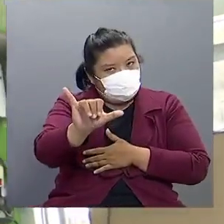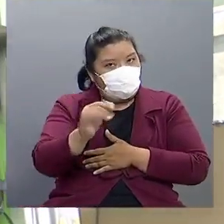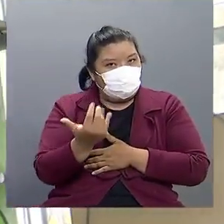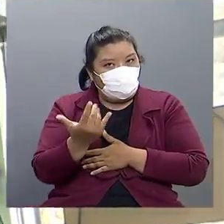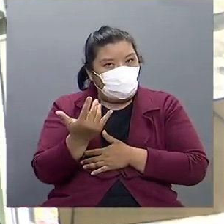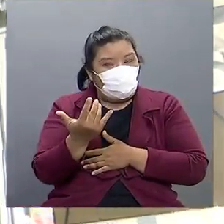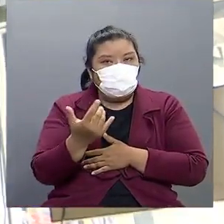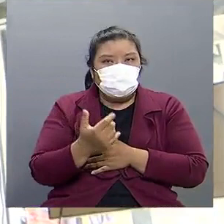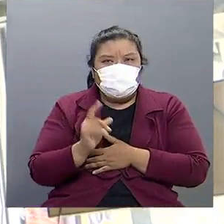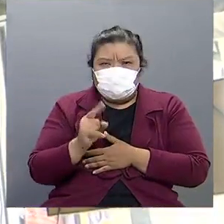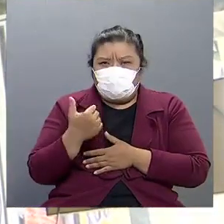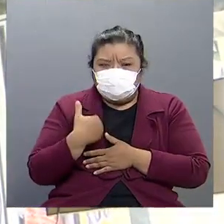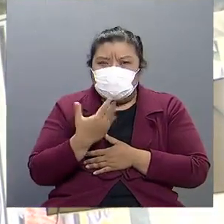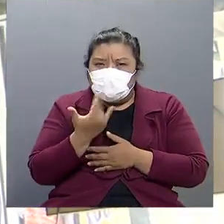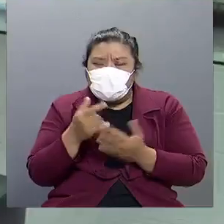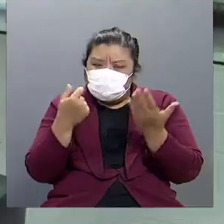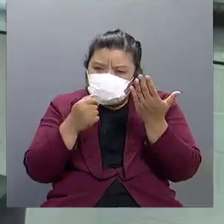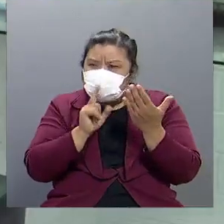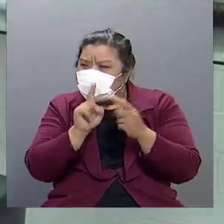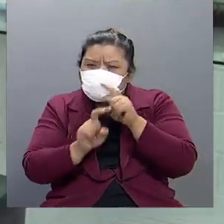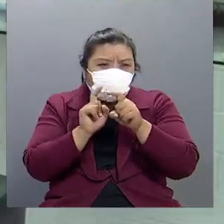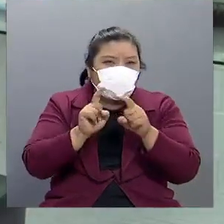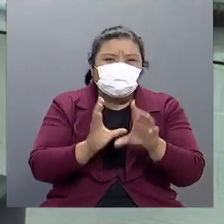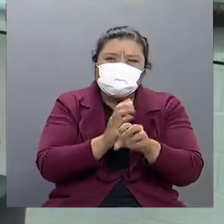ใช้เวลาศึกษาดำเนินการถ้าจะปรับสูตร